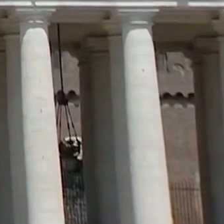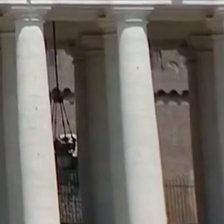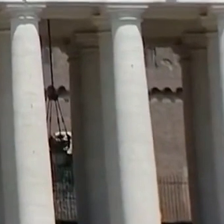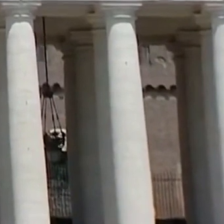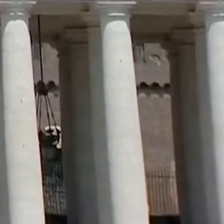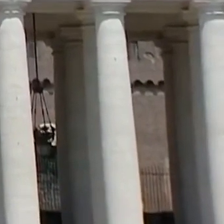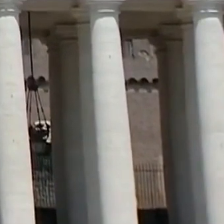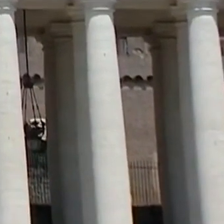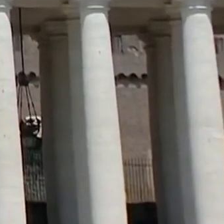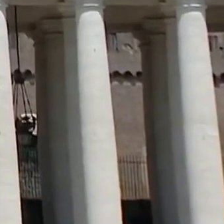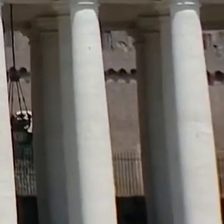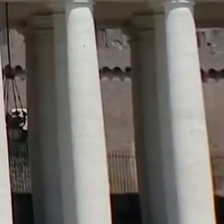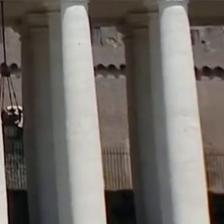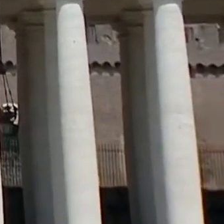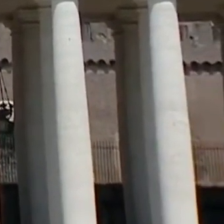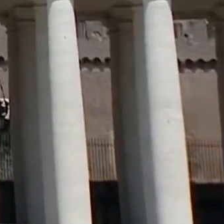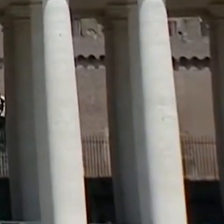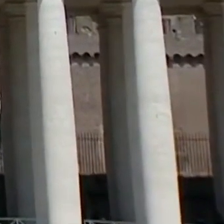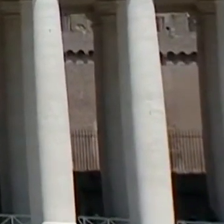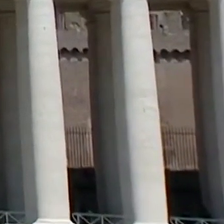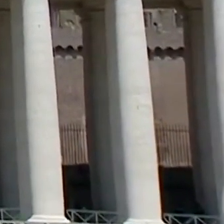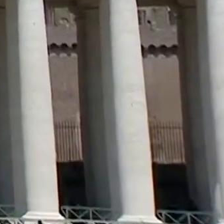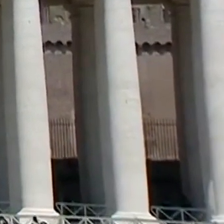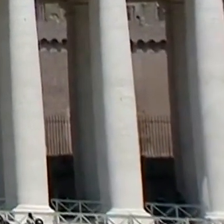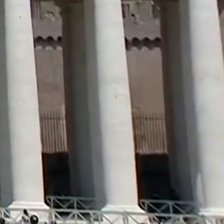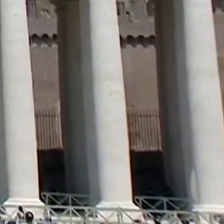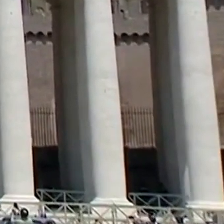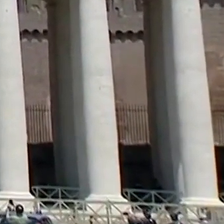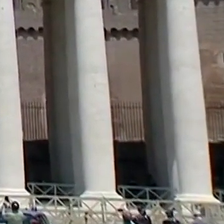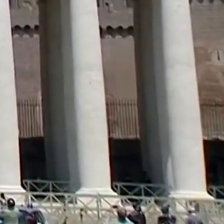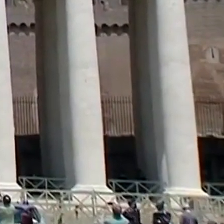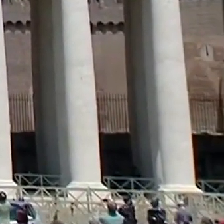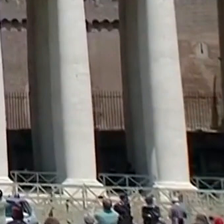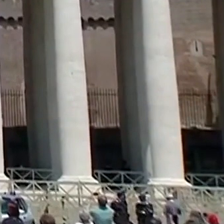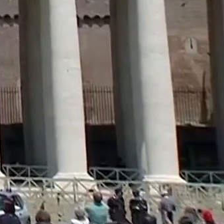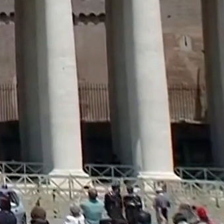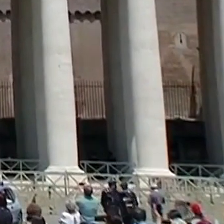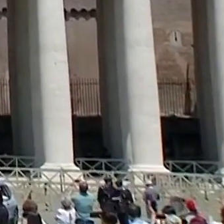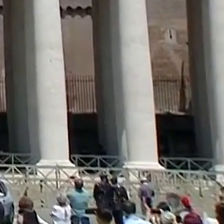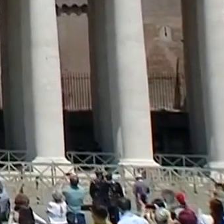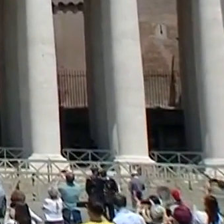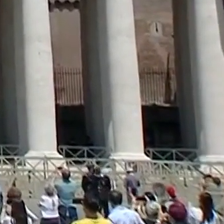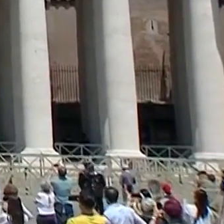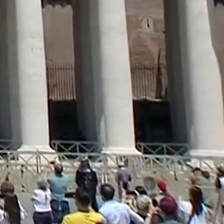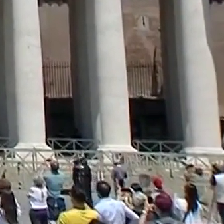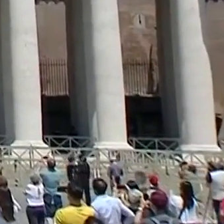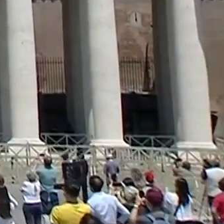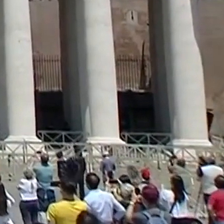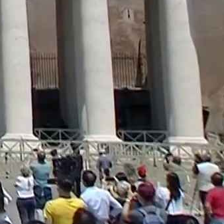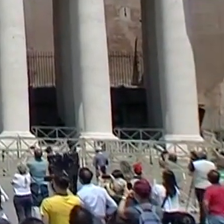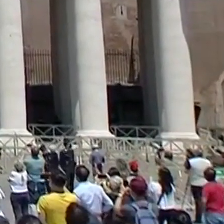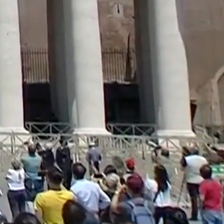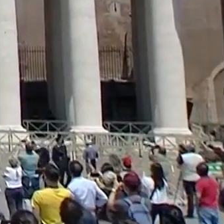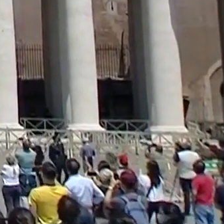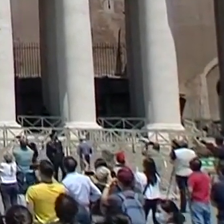padroeira, particularmente venerada no Santuário de Nossa Senhora de Shenzhen, perto de Xangai. Uma data que o